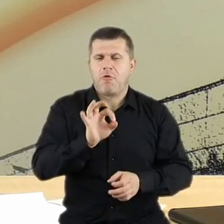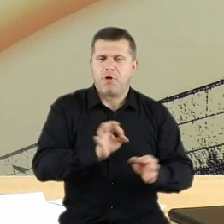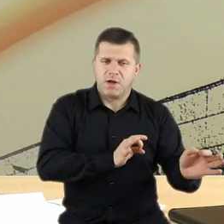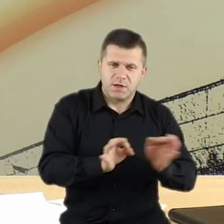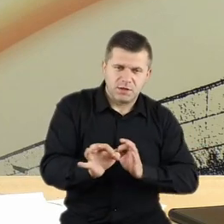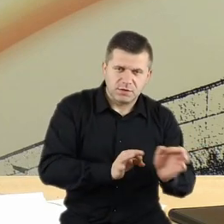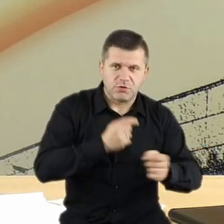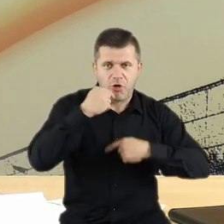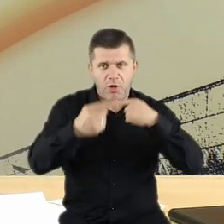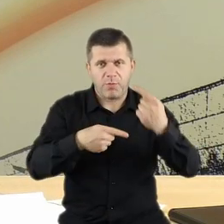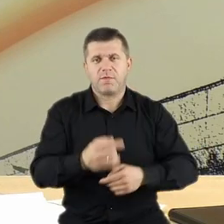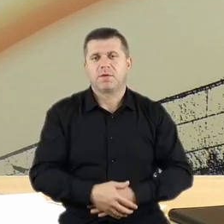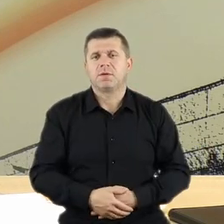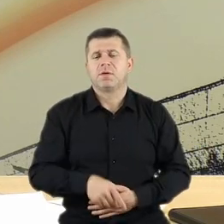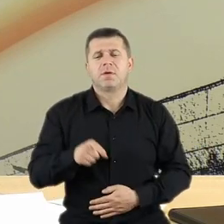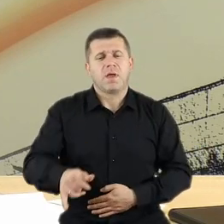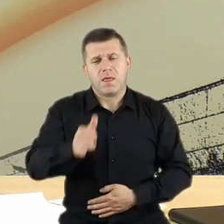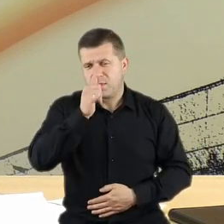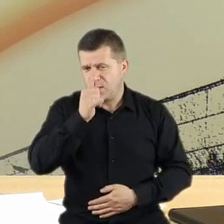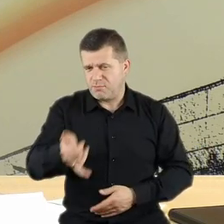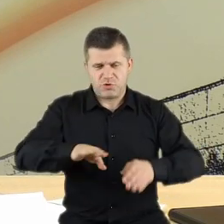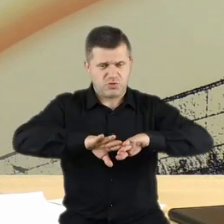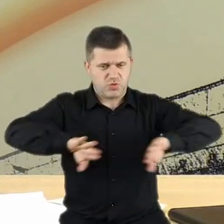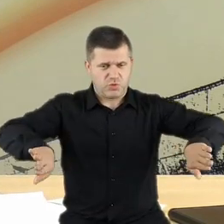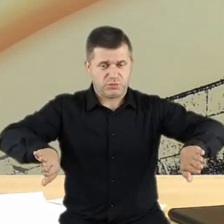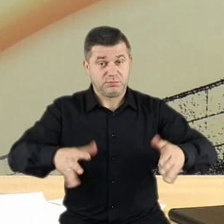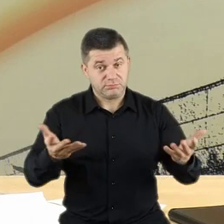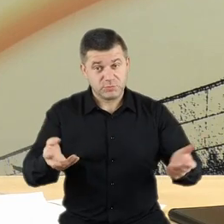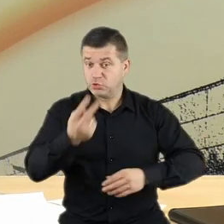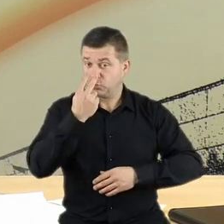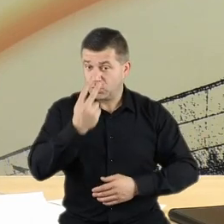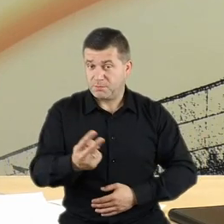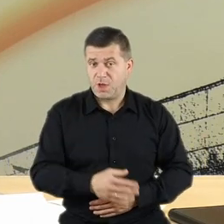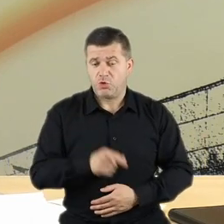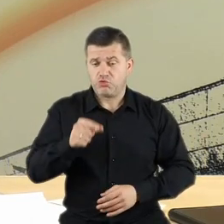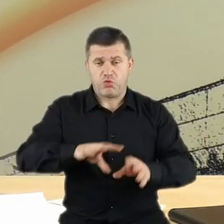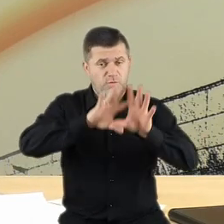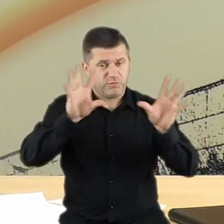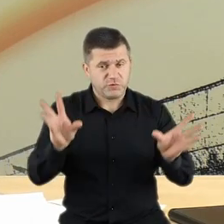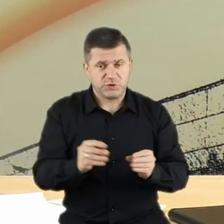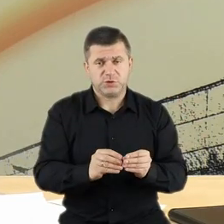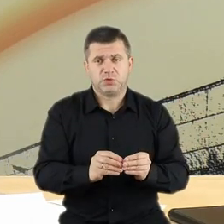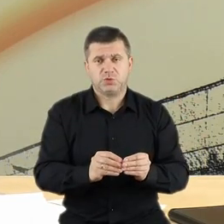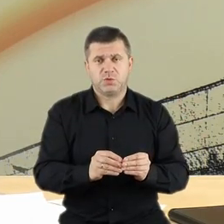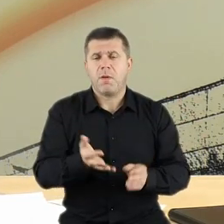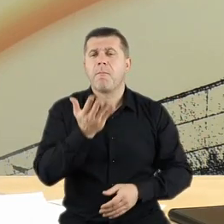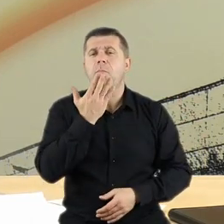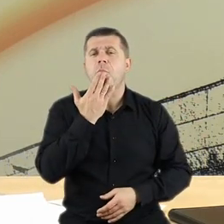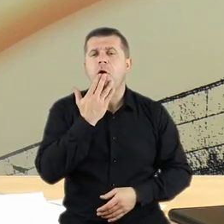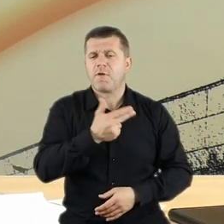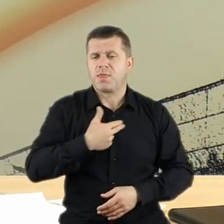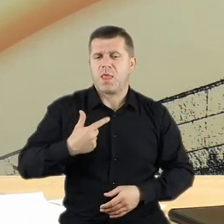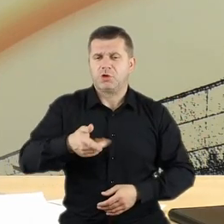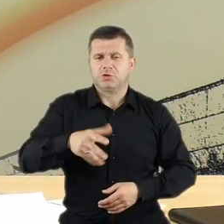No ale tego się nie da rozdzielić No bo Zobaczcie No przecież to wszystko mowa naszych przodków